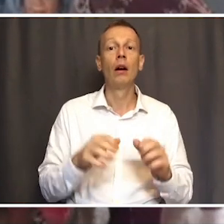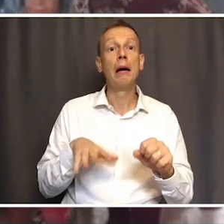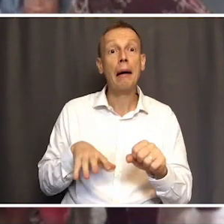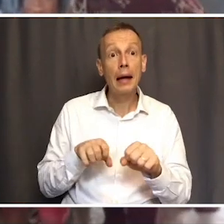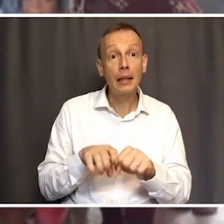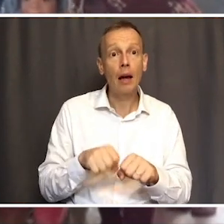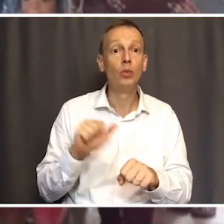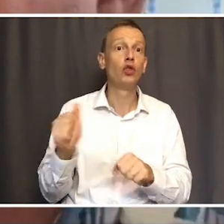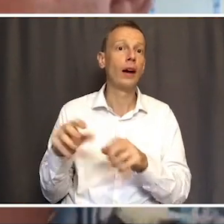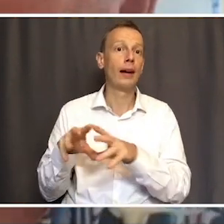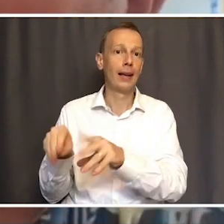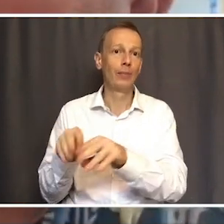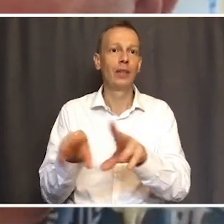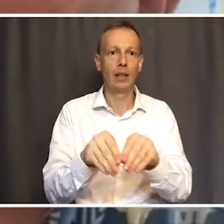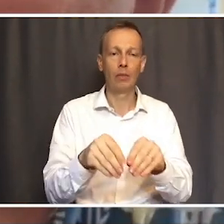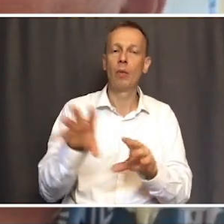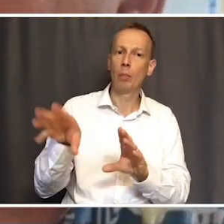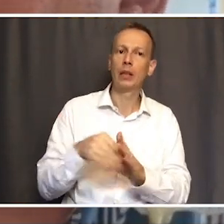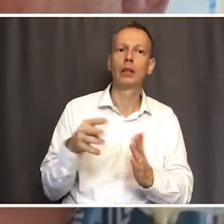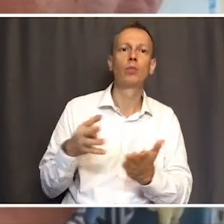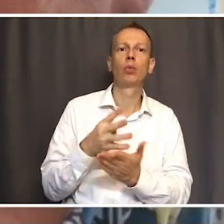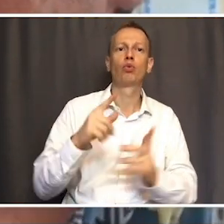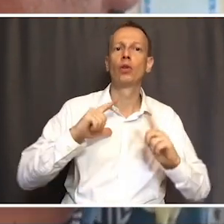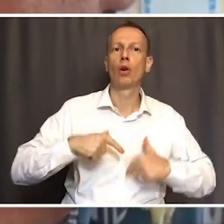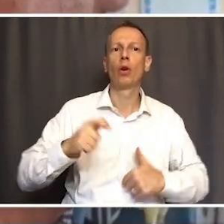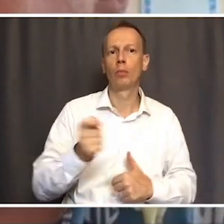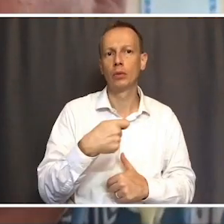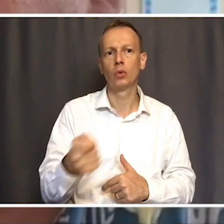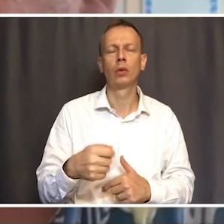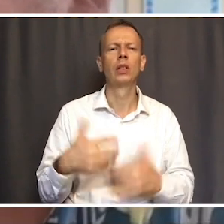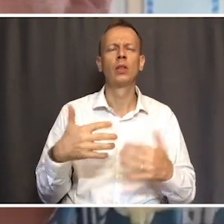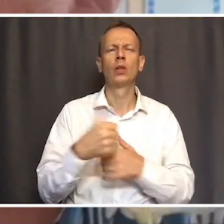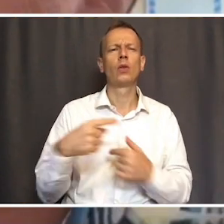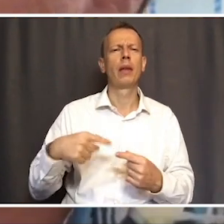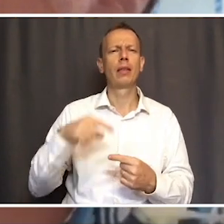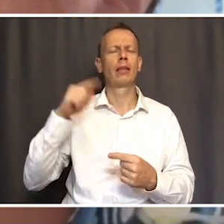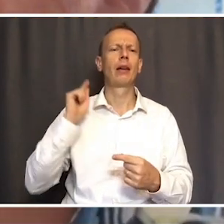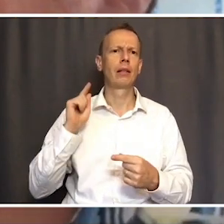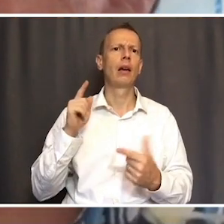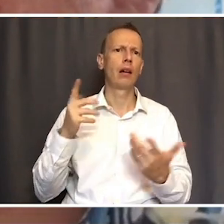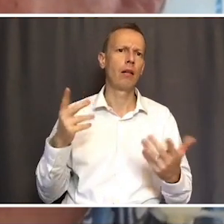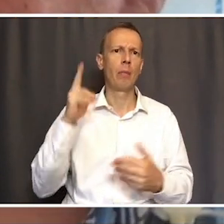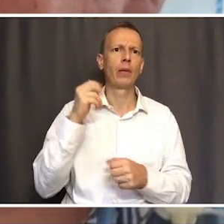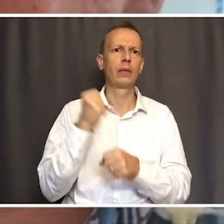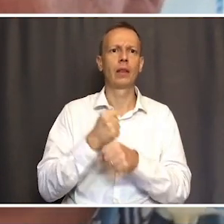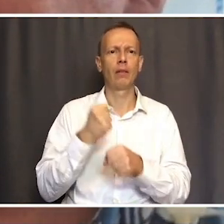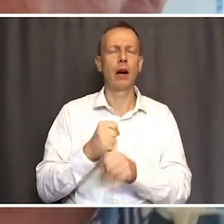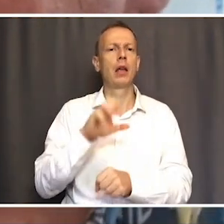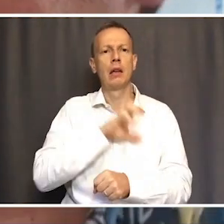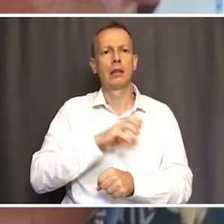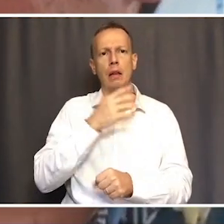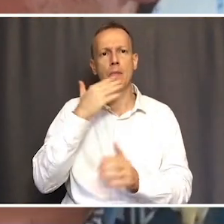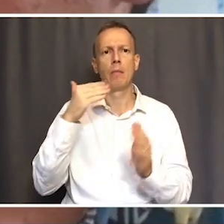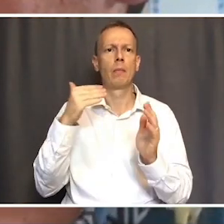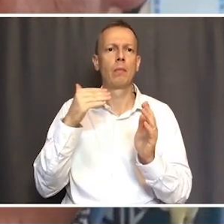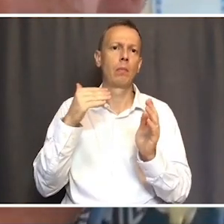de diplôme. Le rattrapage sera fait par chaque équipe, d'où l'avenant au projet d'école que nous avons entamé depuis la semaine dernière